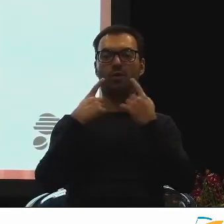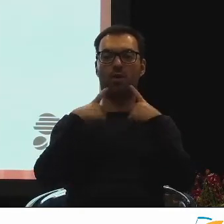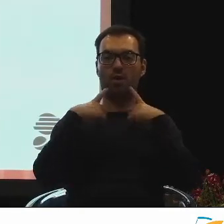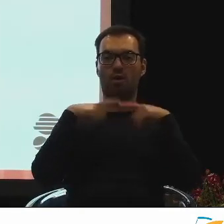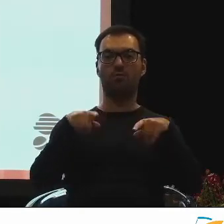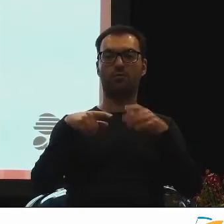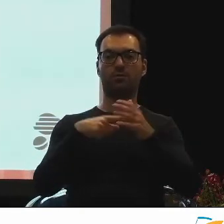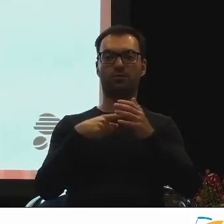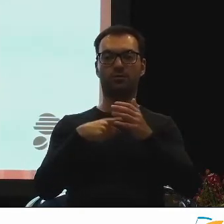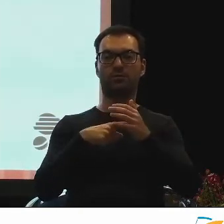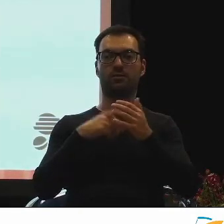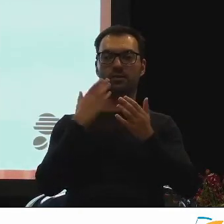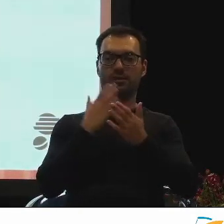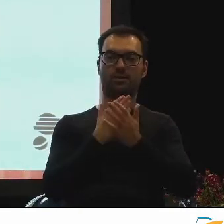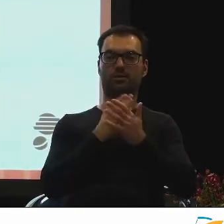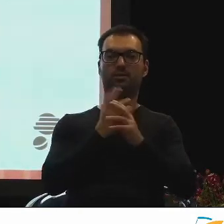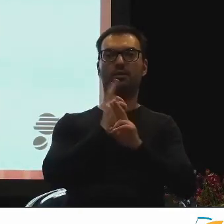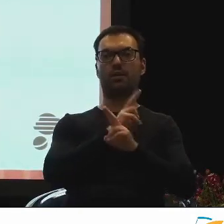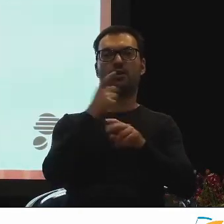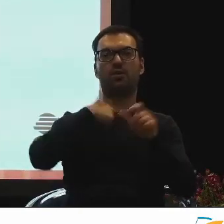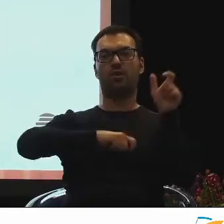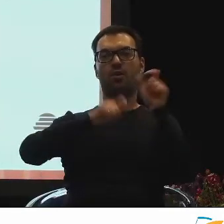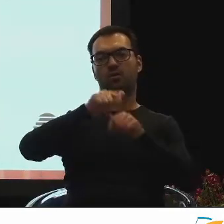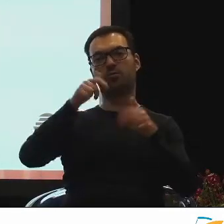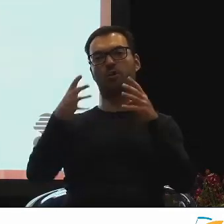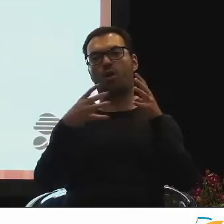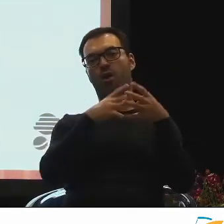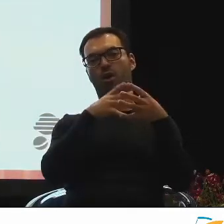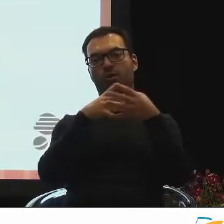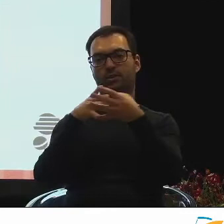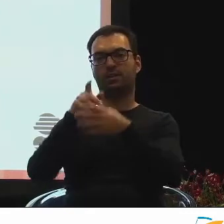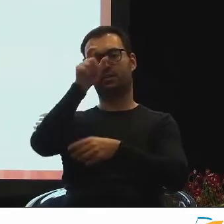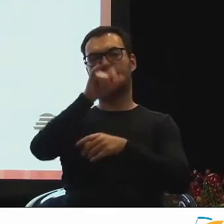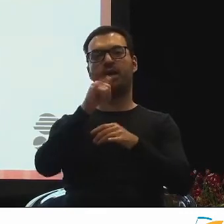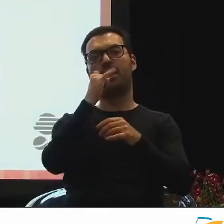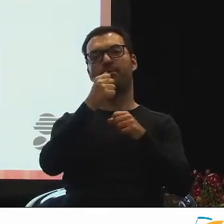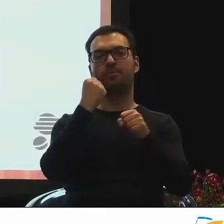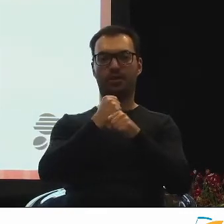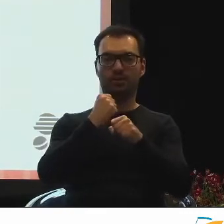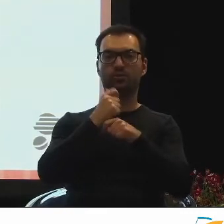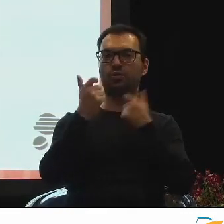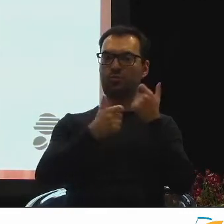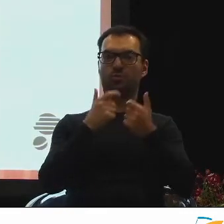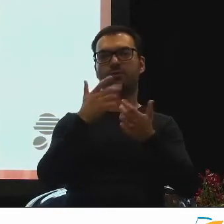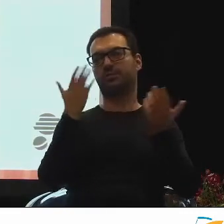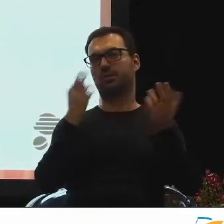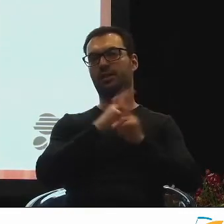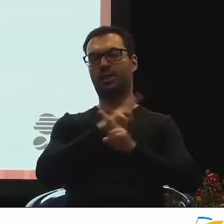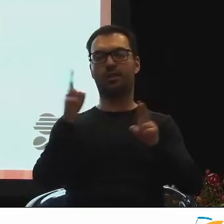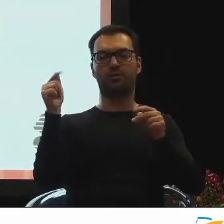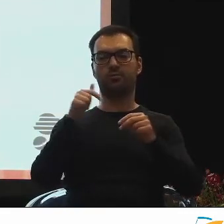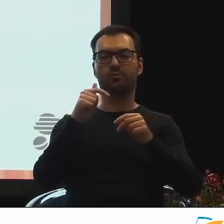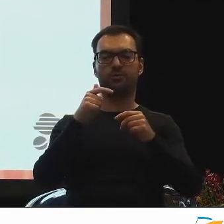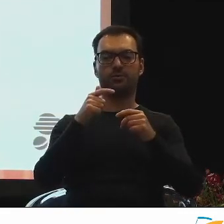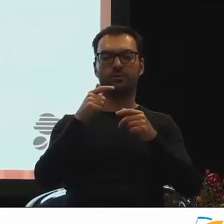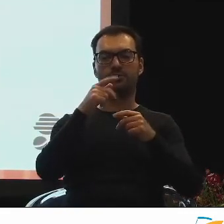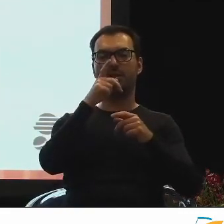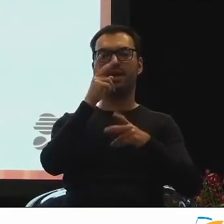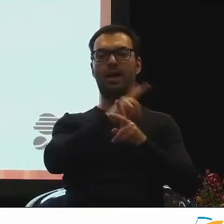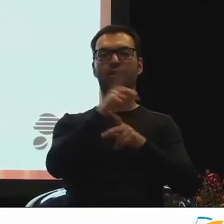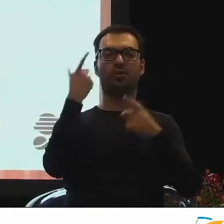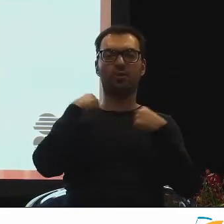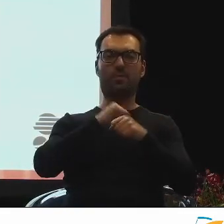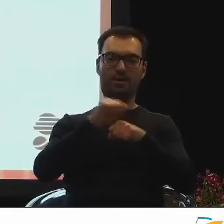odpowiedzialności, tylko po prostu każdą osobę oceniajmy według jej czynów, zasług i w każdej osobie powinniśmy